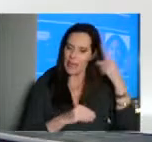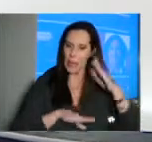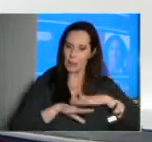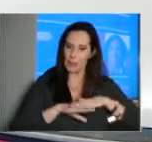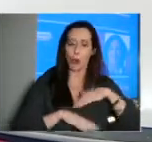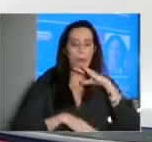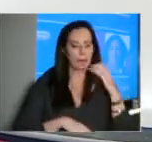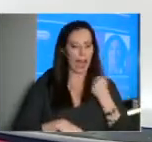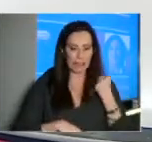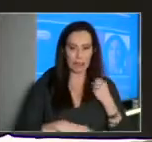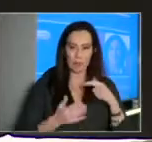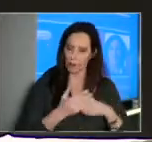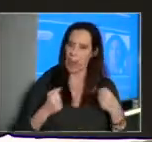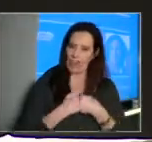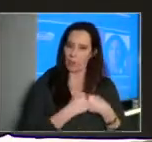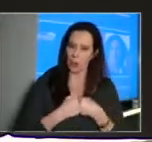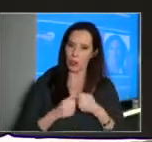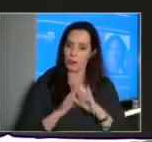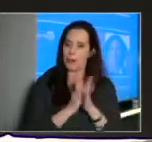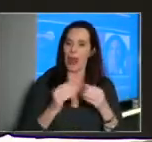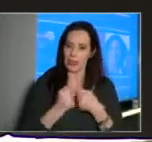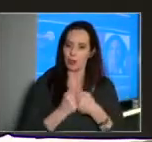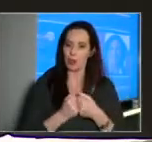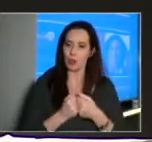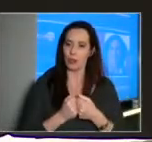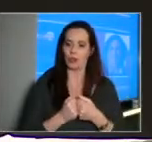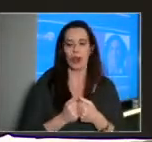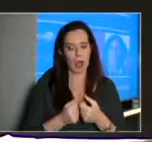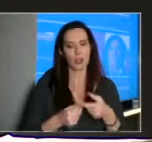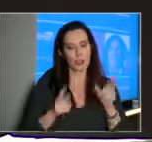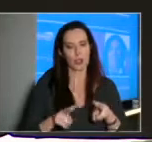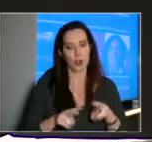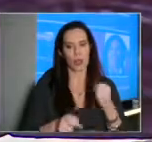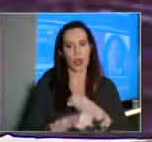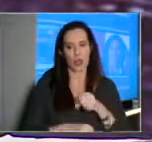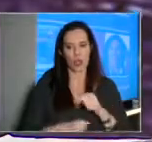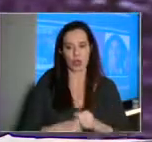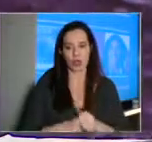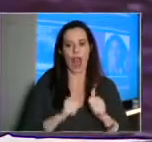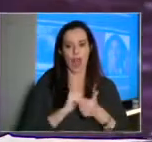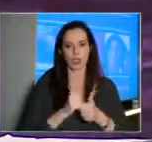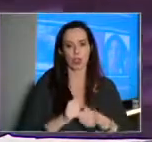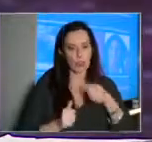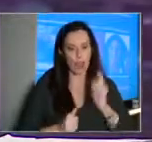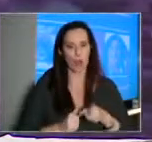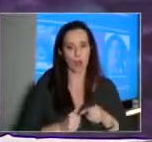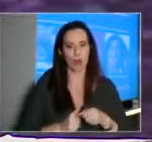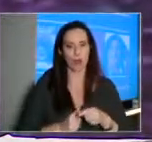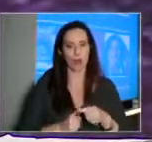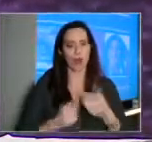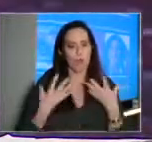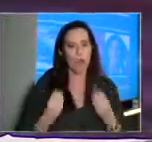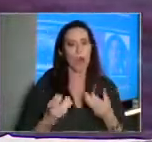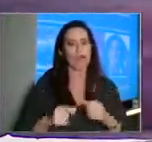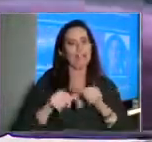מקצועי מספיק חזק כדי להתמודד עם האתגרים של המשרד שלהם, יכולים לעשות את זה. הספורט זקוק הרבה,